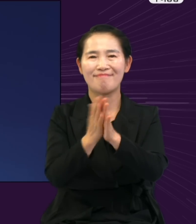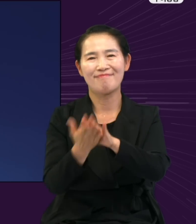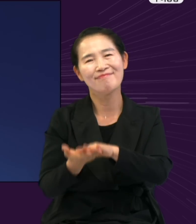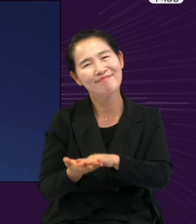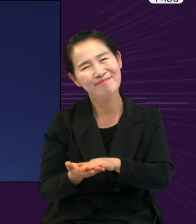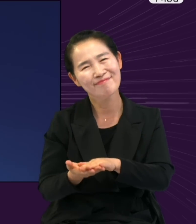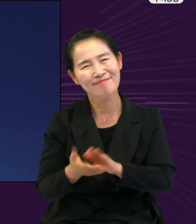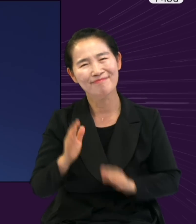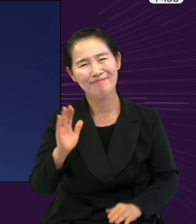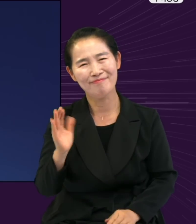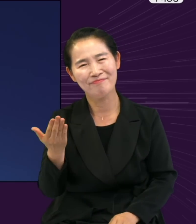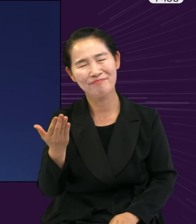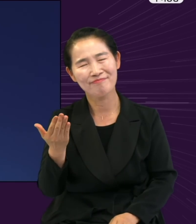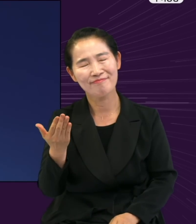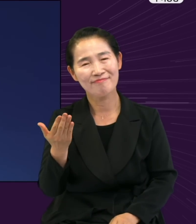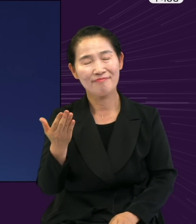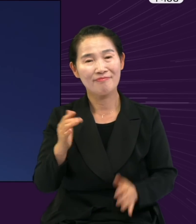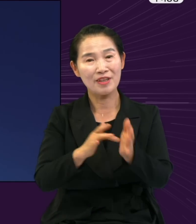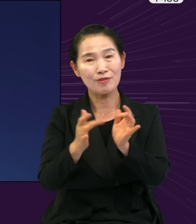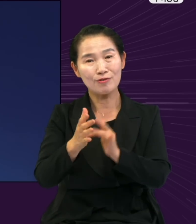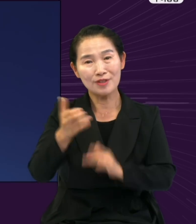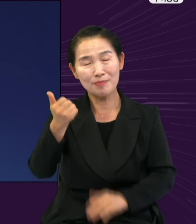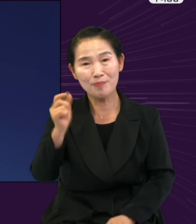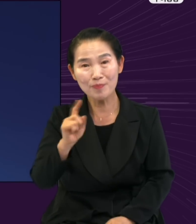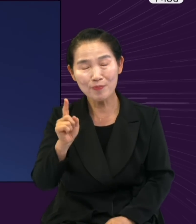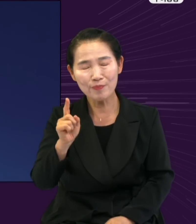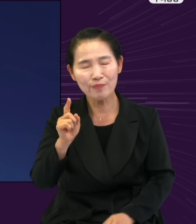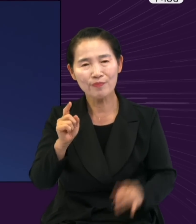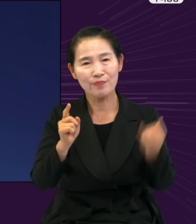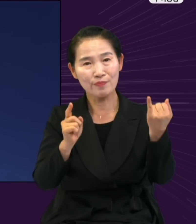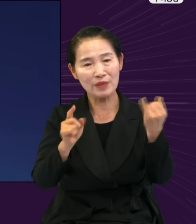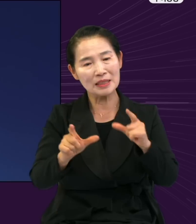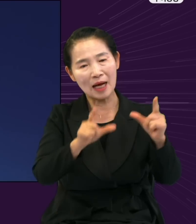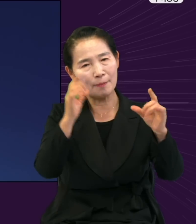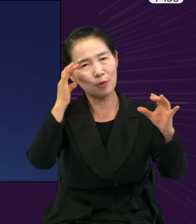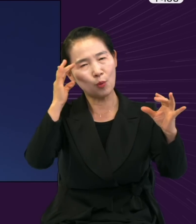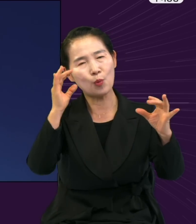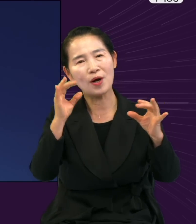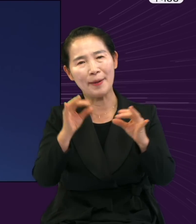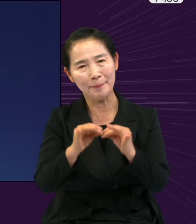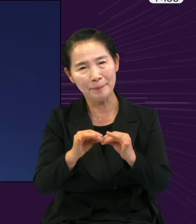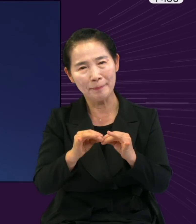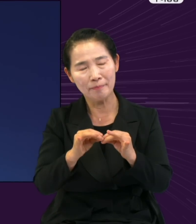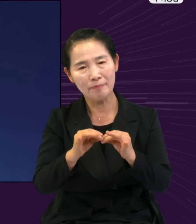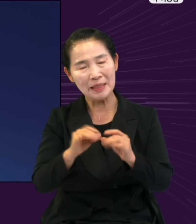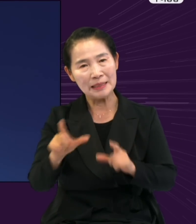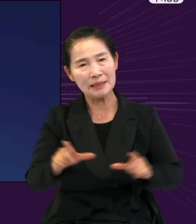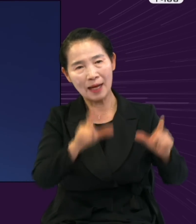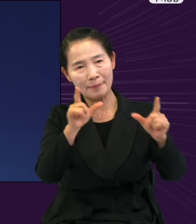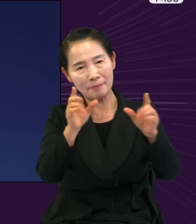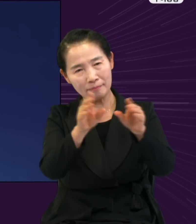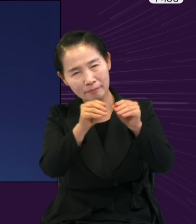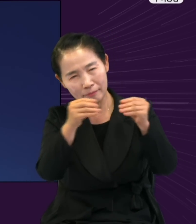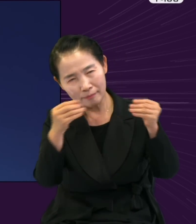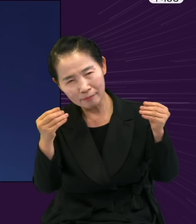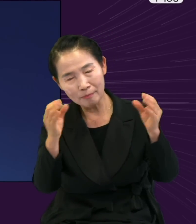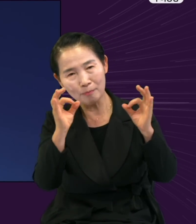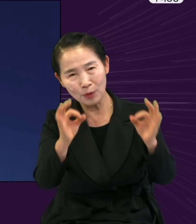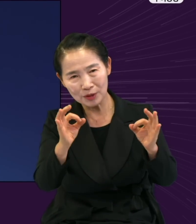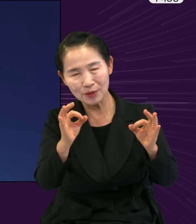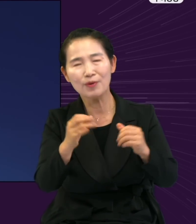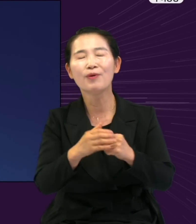예수님께서는 그녀를 깊이 공감하셨고 그녀의 삶을 들여다보셨으며 위로해 주셨습니다. 언제